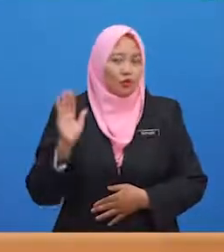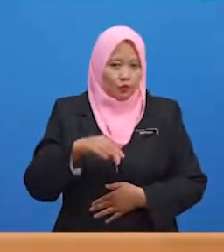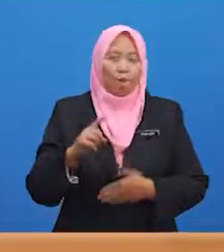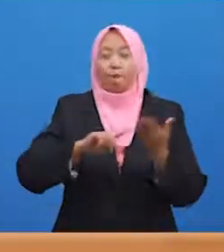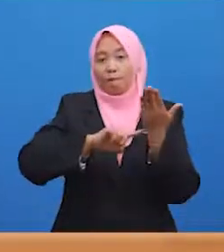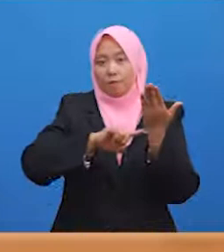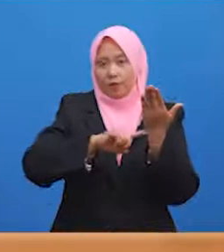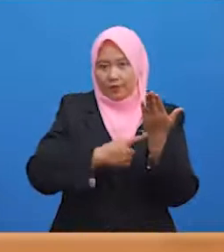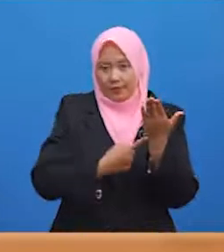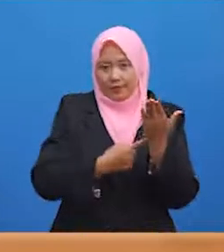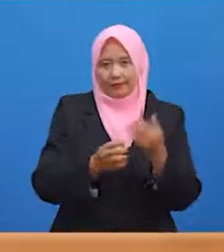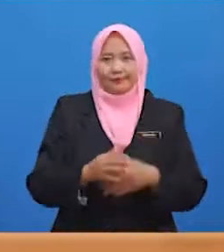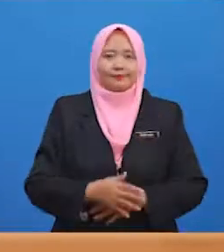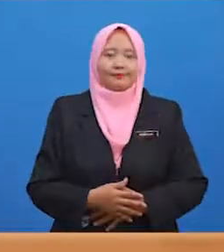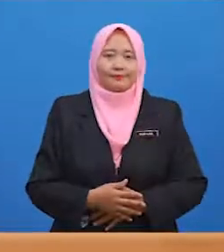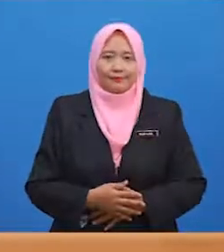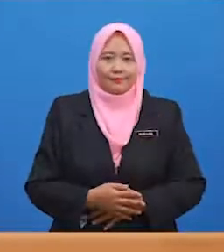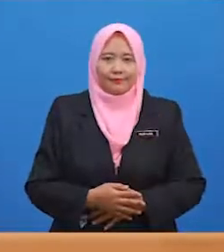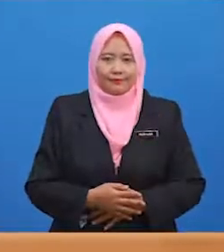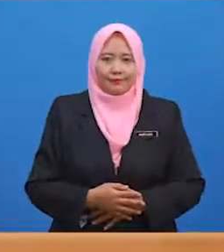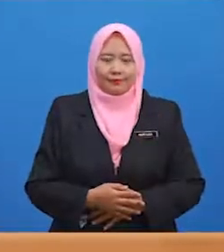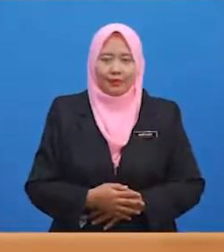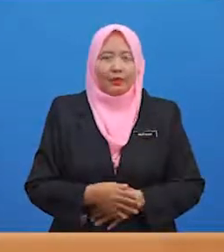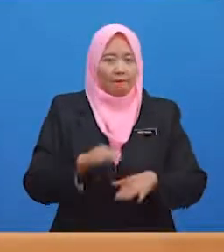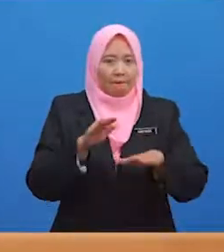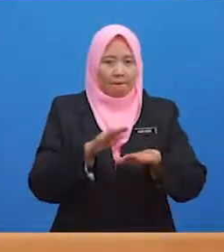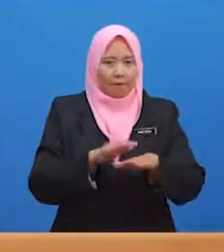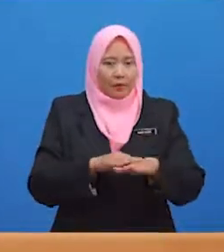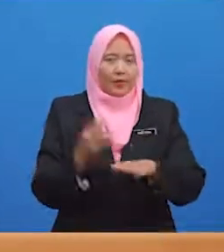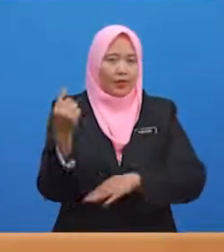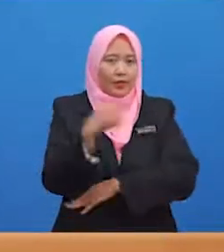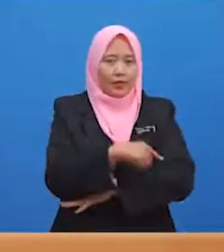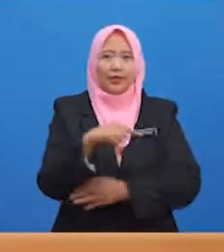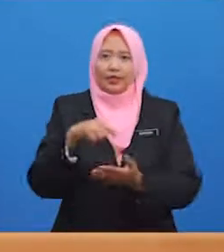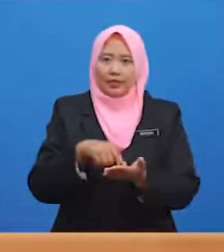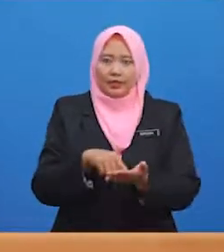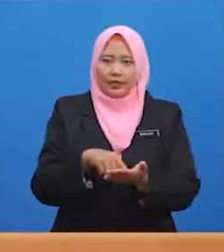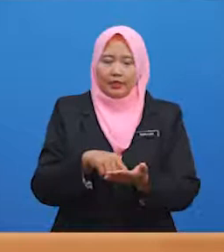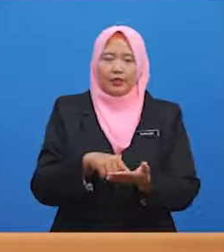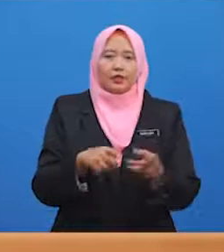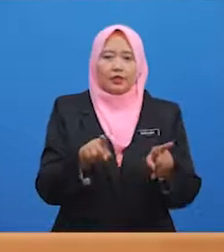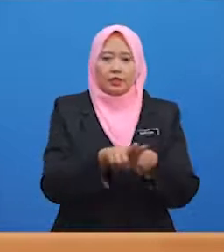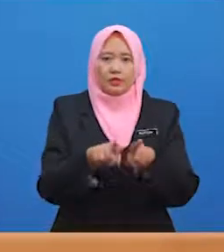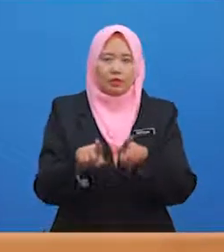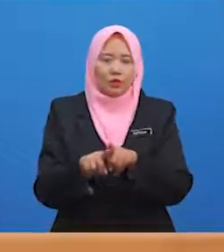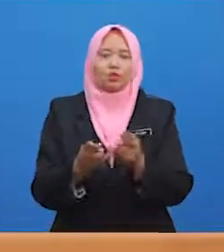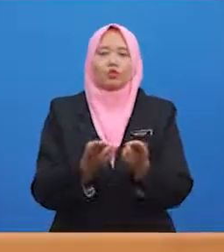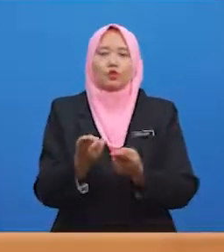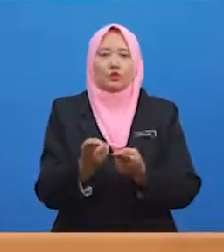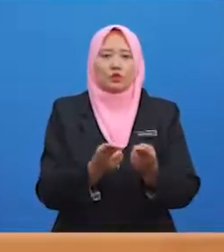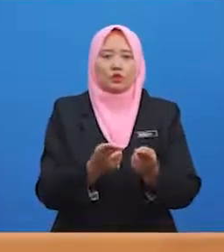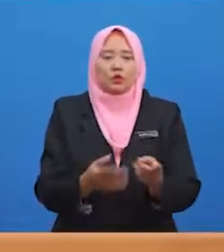mulakan penerokaan. Pada episod kali ini, kita bersama-sama akan berusaha untuk